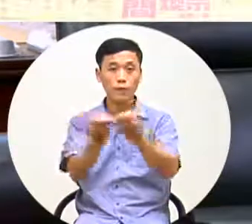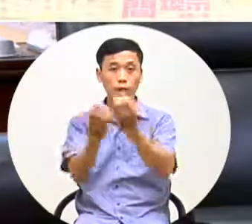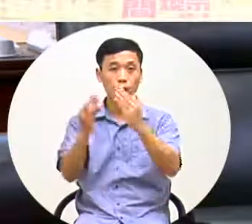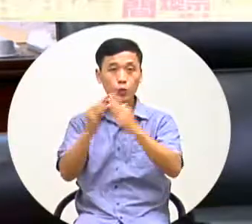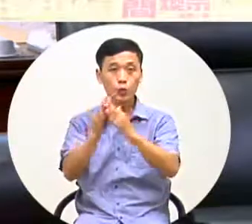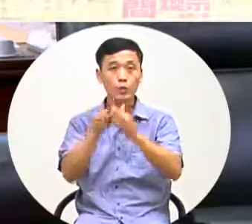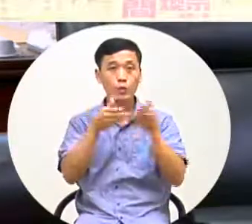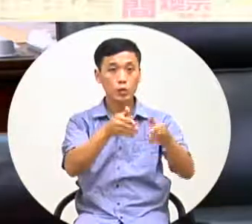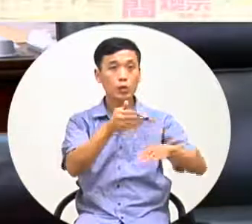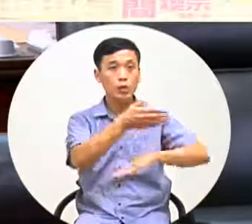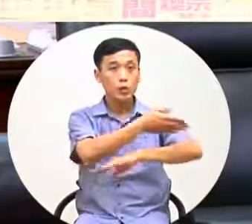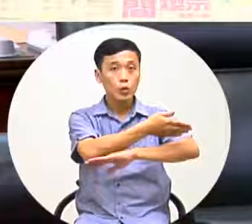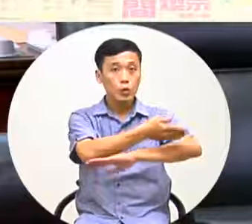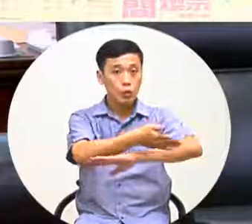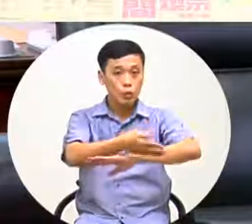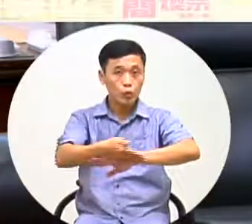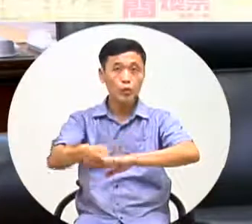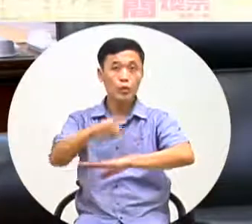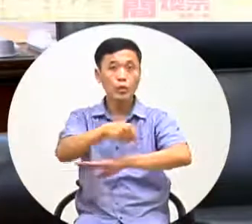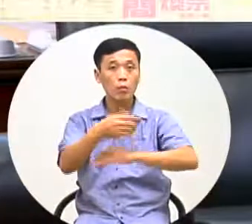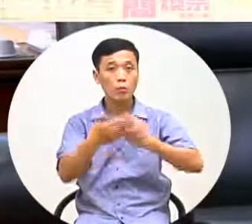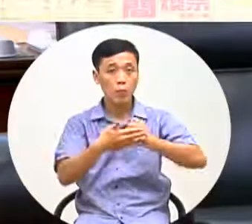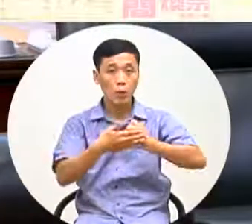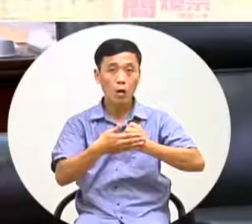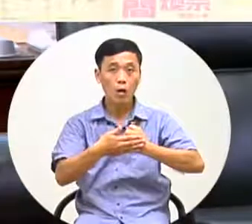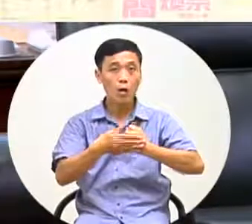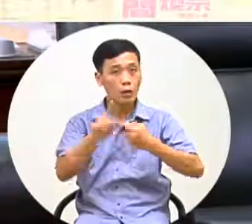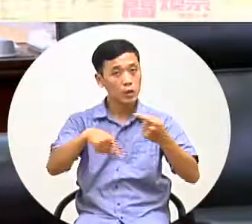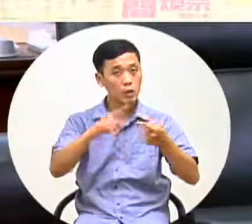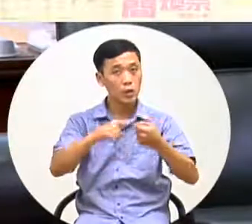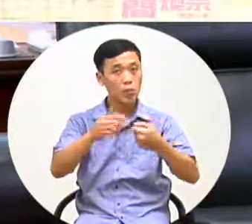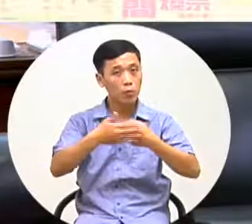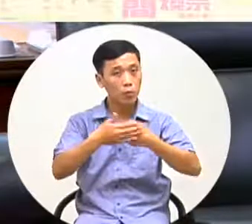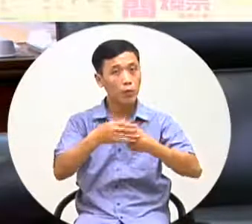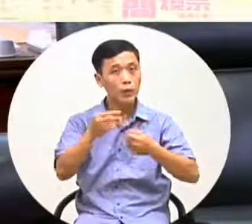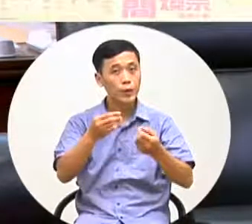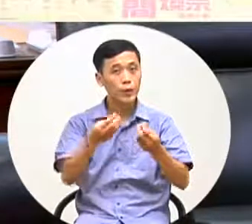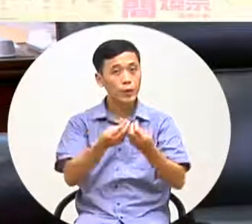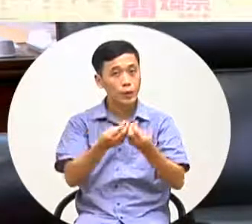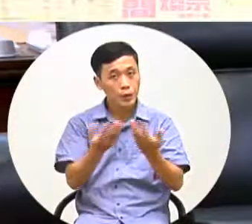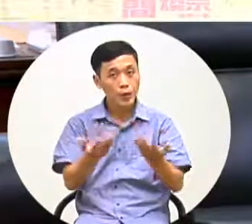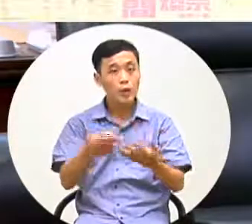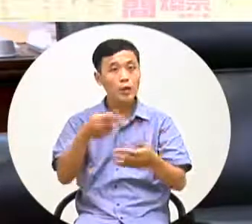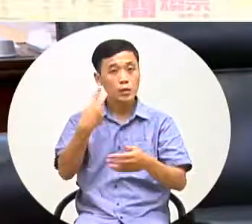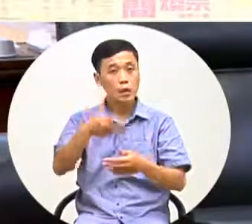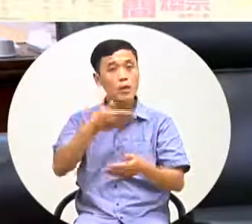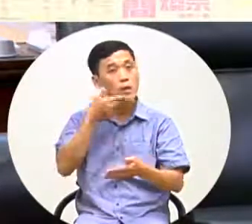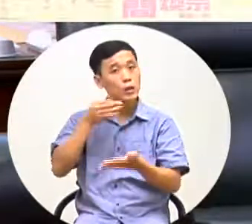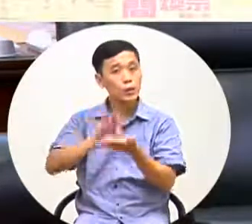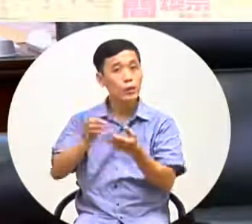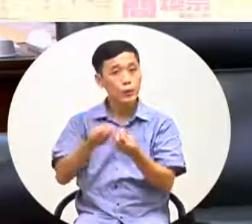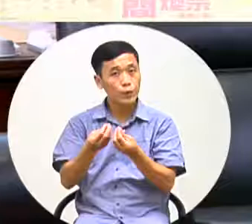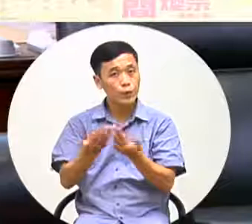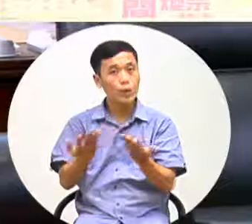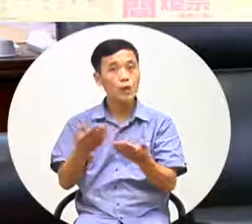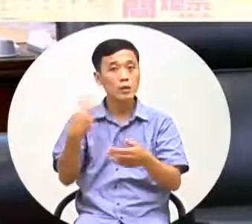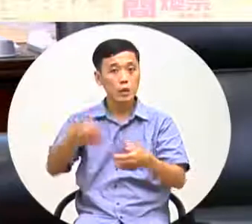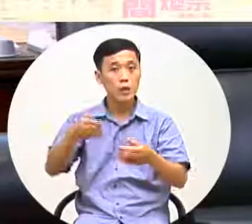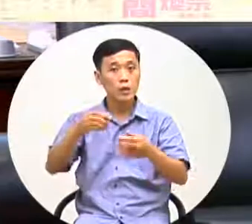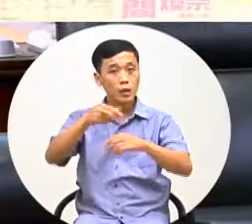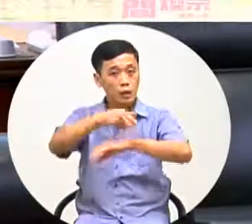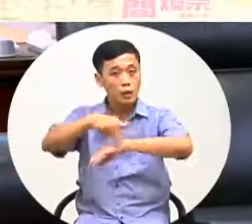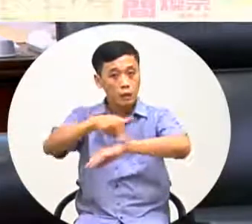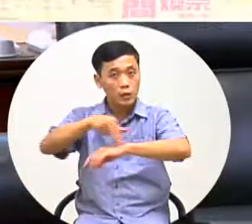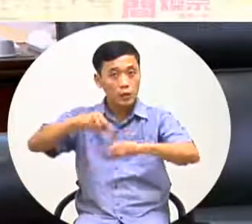保存以及再利用，那是不是可以规划一些相关的清水的设施？那另外登山街六十